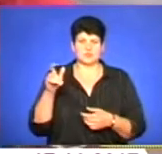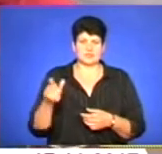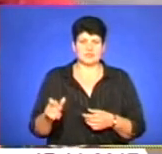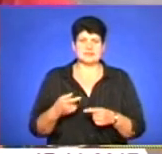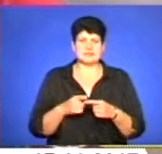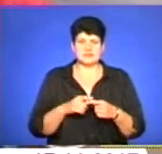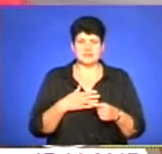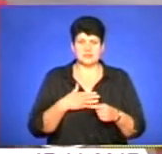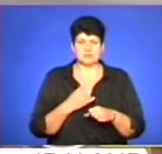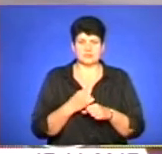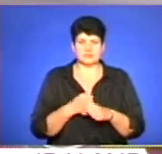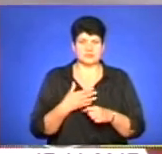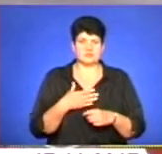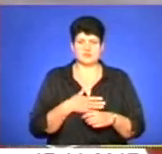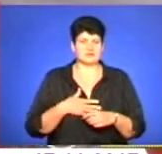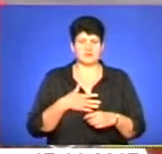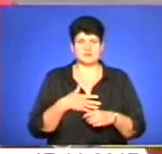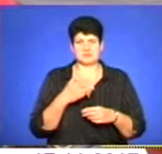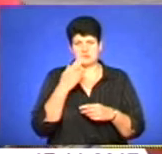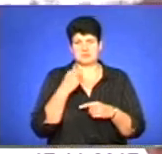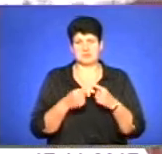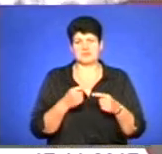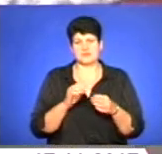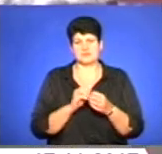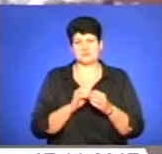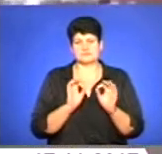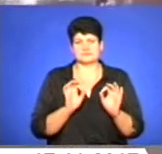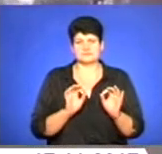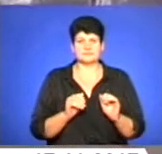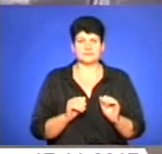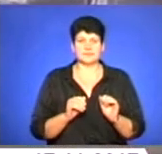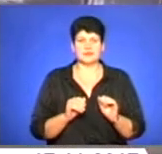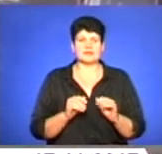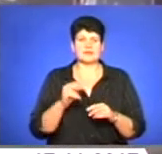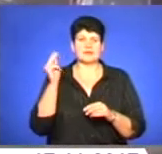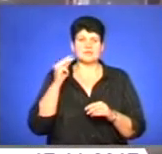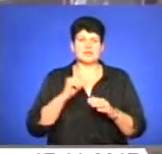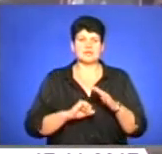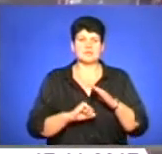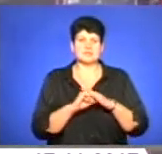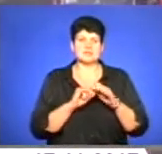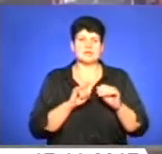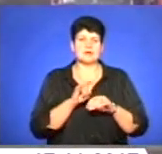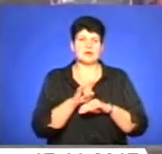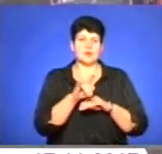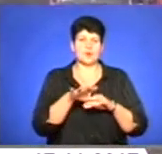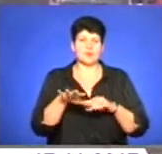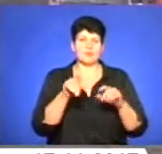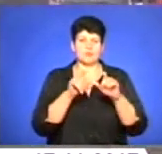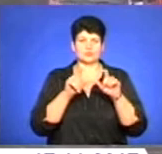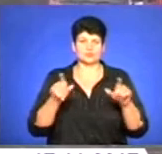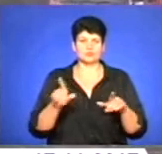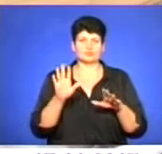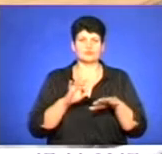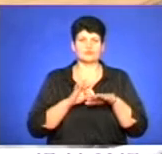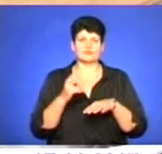чому нам хвилюватися? Ми привикли, це наш привичний ритм життя. Тактичні навчання на базі Тернопільського литовища відтепер планують проводити двічі